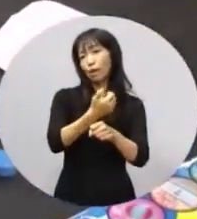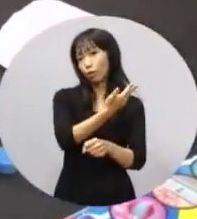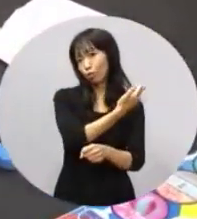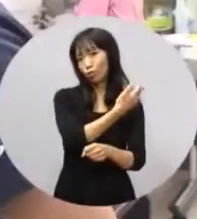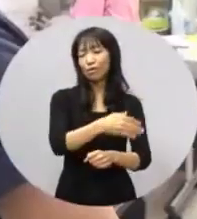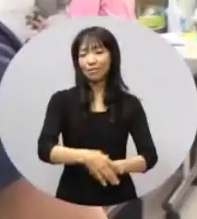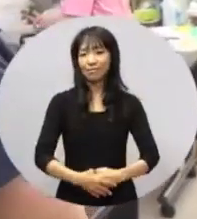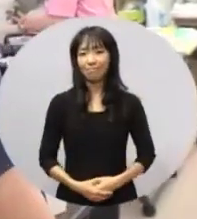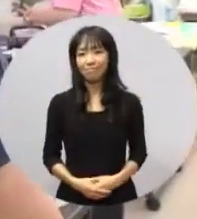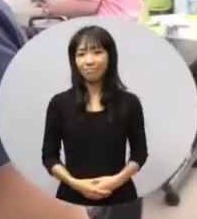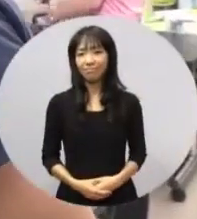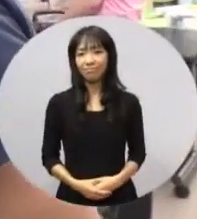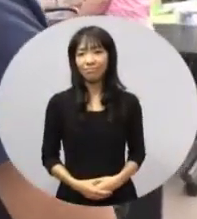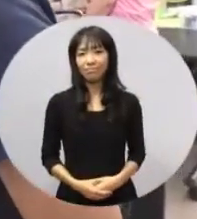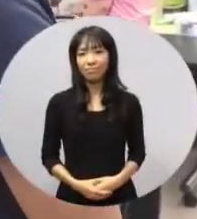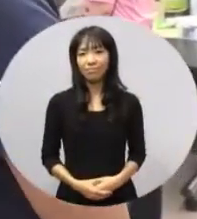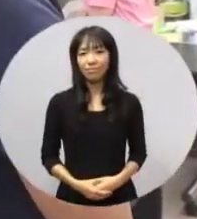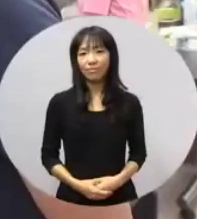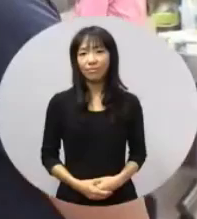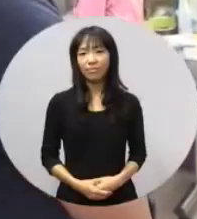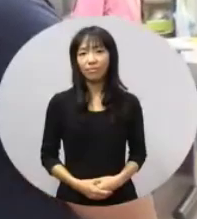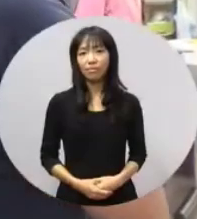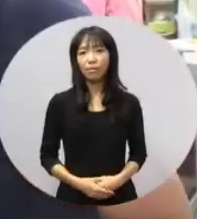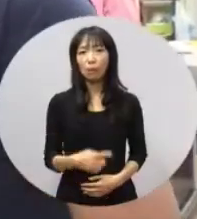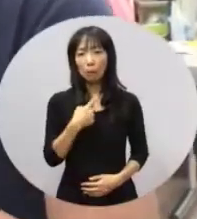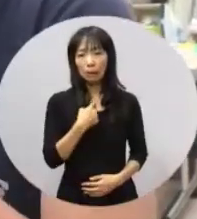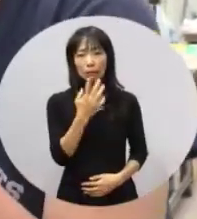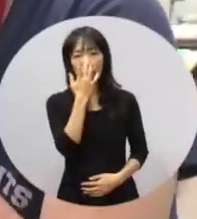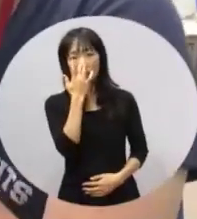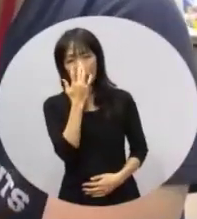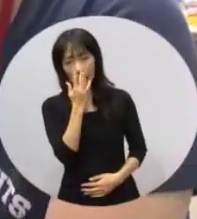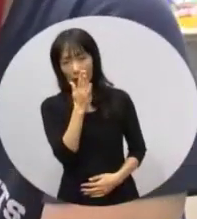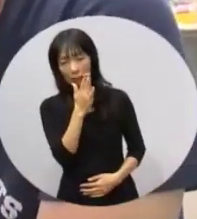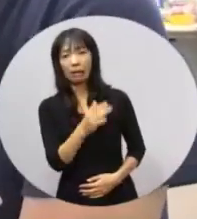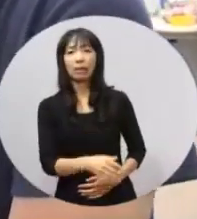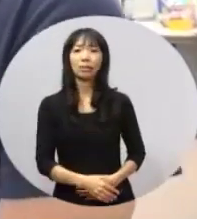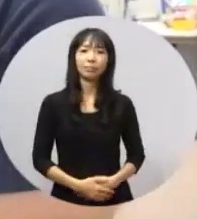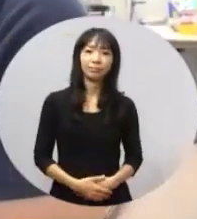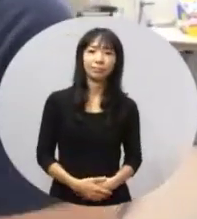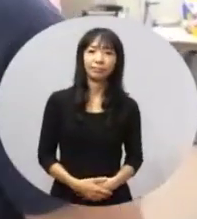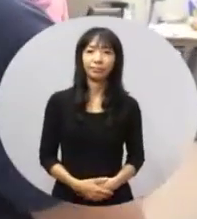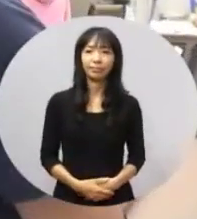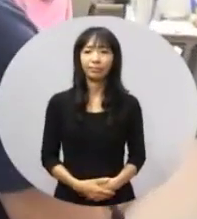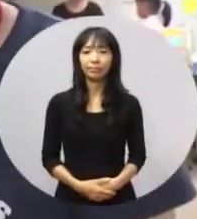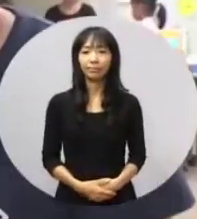ですこういうのは得意なんですよじゃあ全然とかじゃないですか